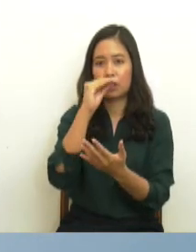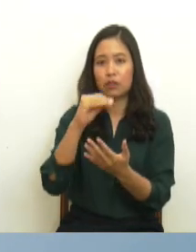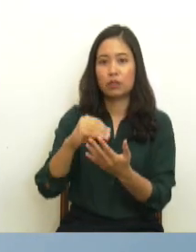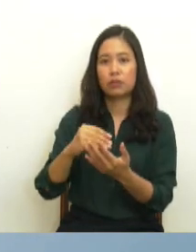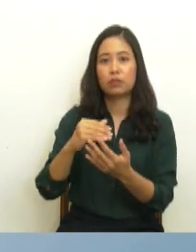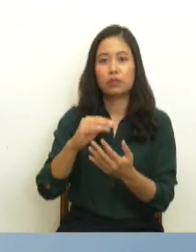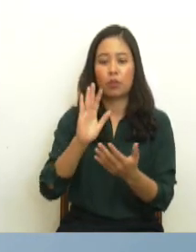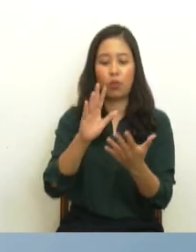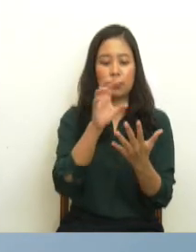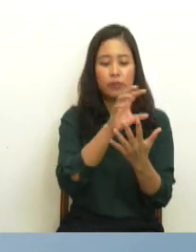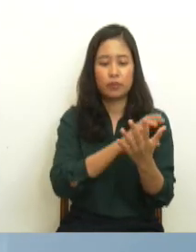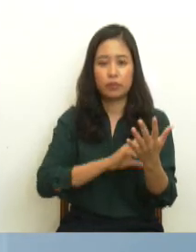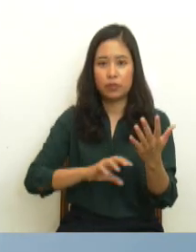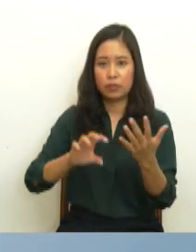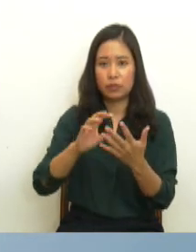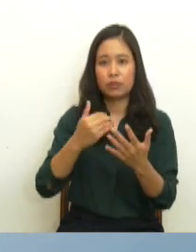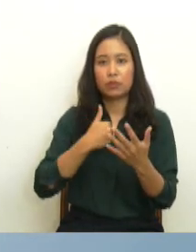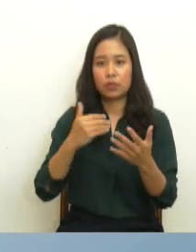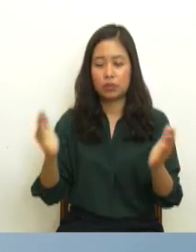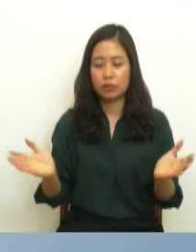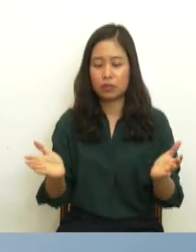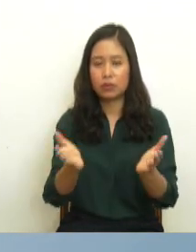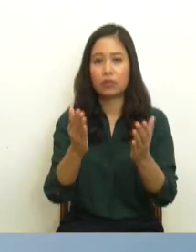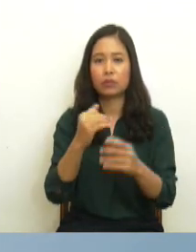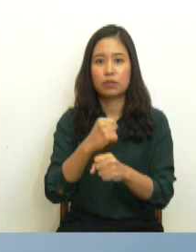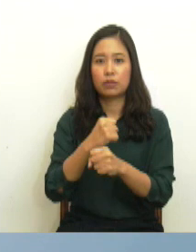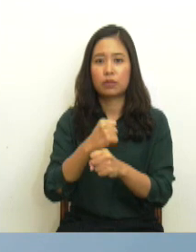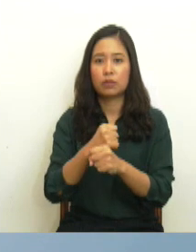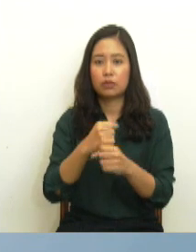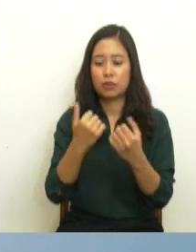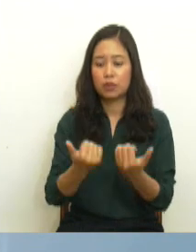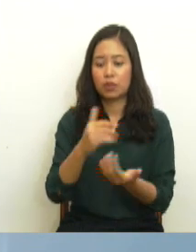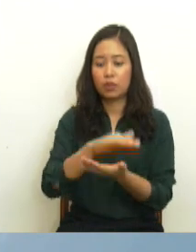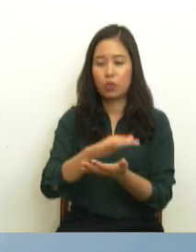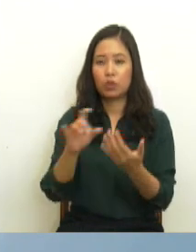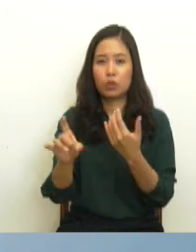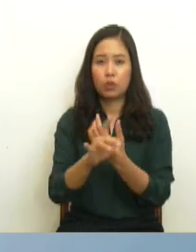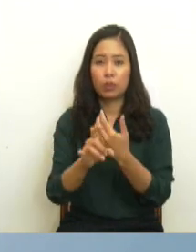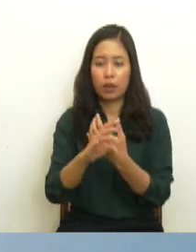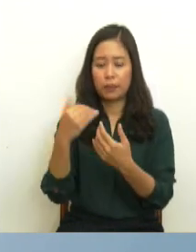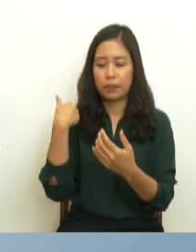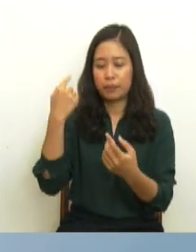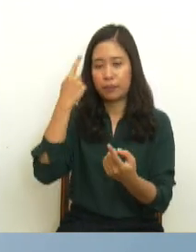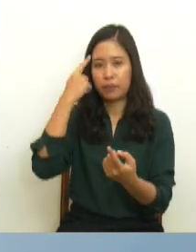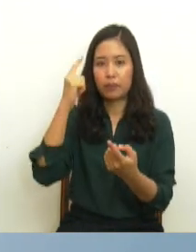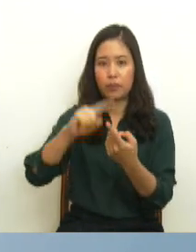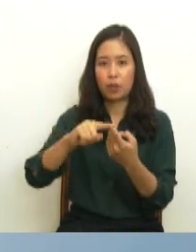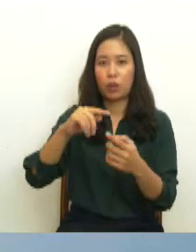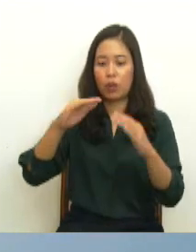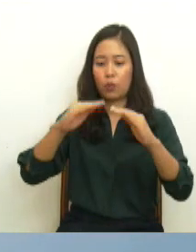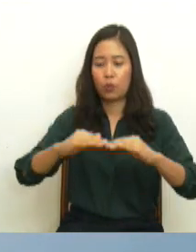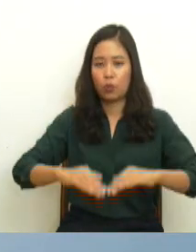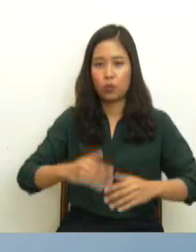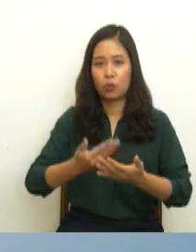ภูมิภาคซึ่งมีการขับเคลื่อนเพื่อสร้าง rovไม่มีคุณภาพโดยมีเป้าหมายที่จะลดความเหลื่อมล้ำ